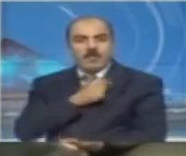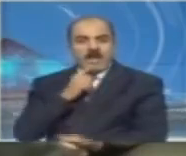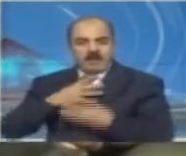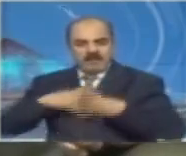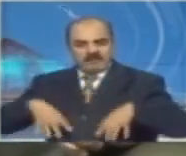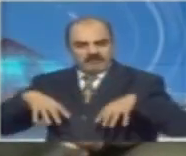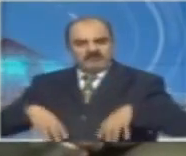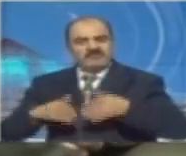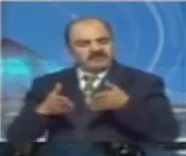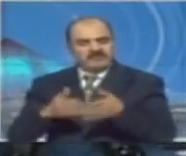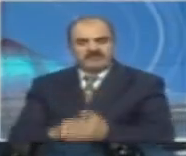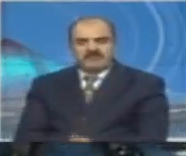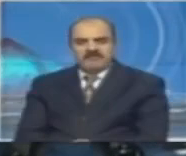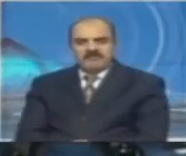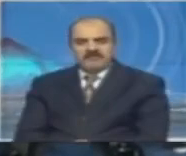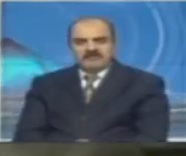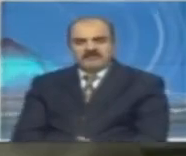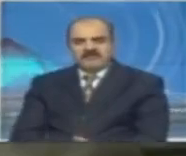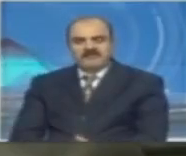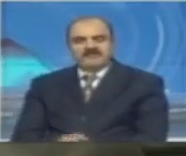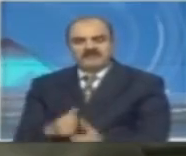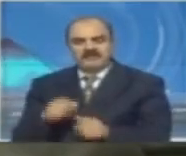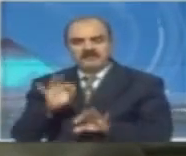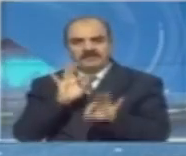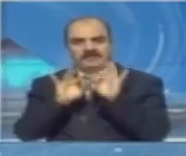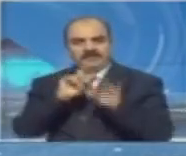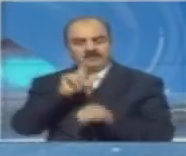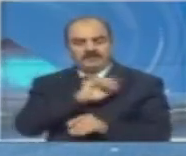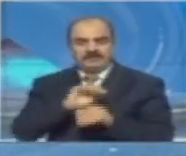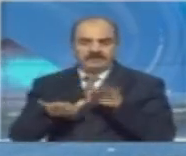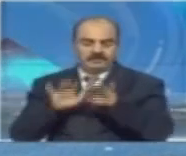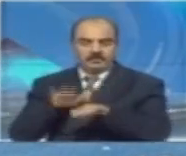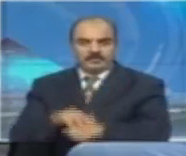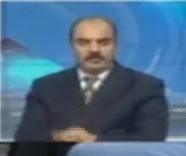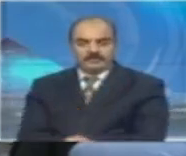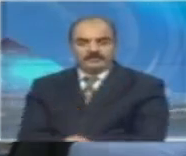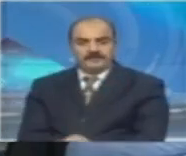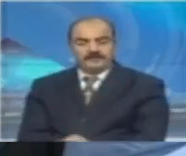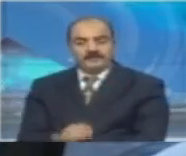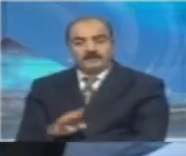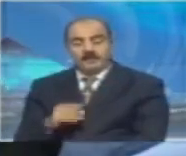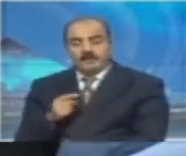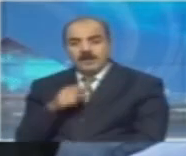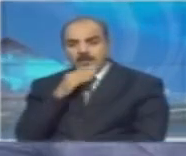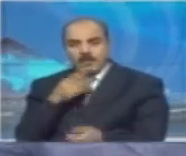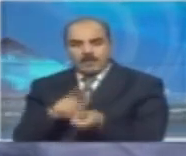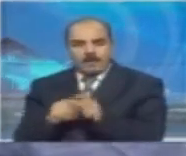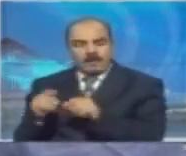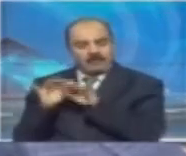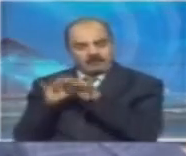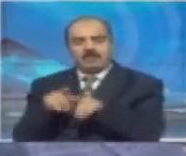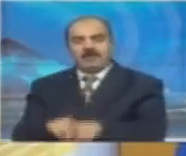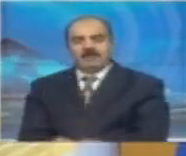عسكر رئيس اركان حرب القوات المسلحه وعدد من قاده القوات المسلحه وعدد من اولياء امور الفريق